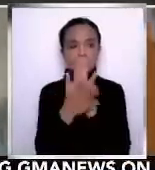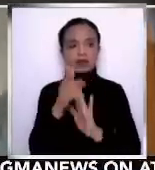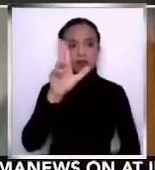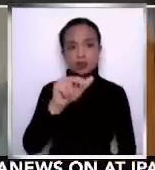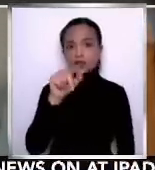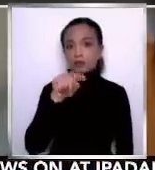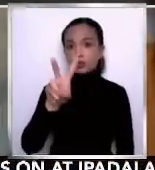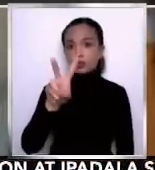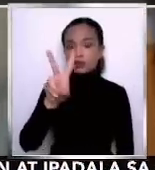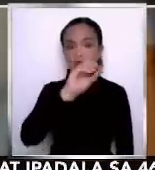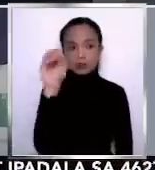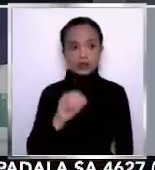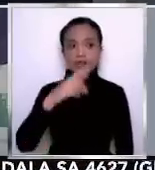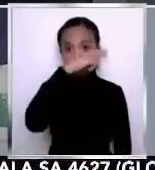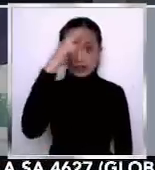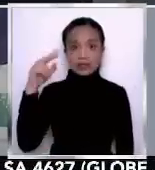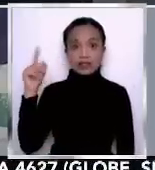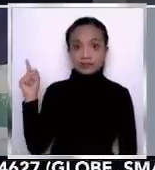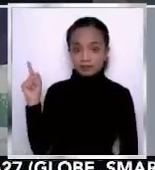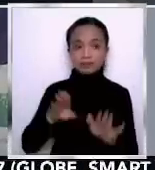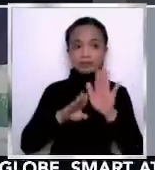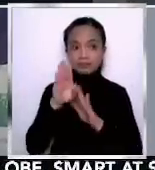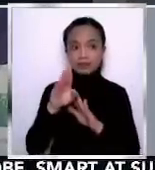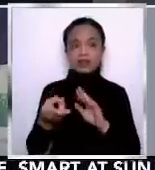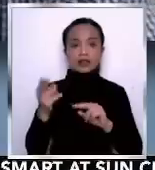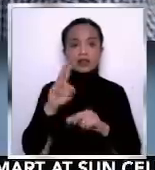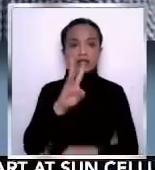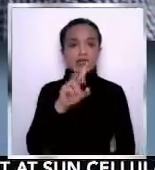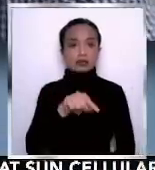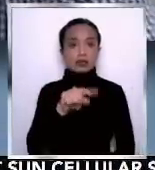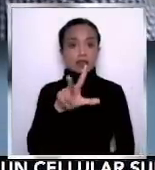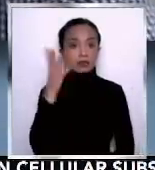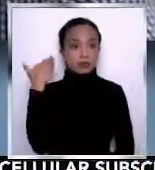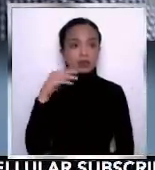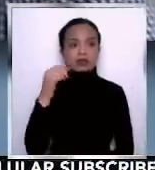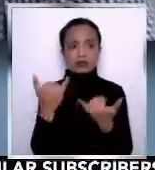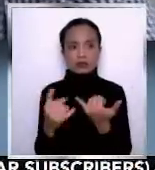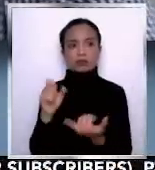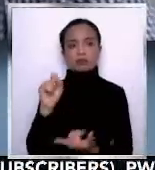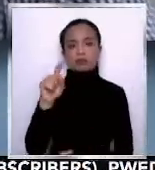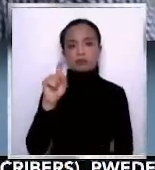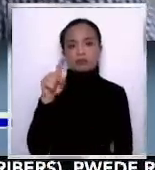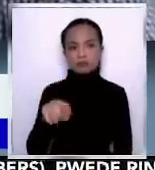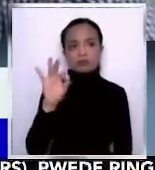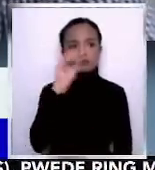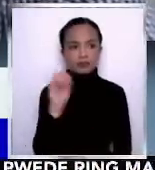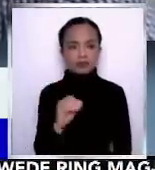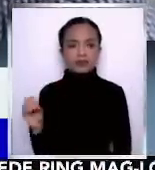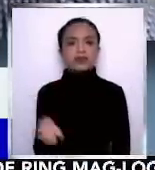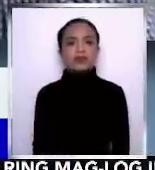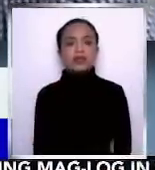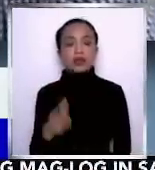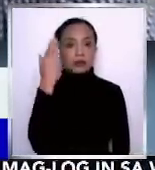Ang Rizal mula 6.3% tumaas sa 11.9%. It's partly a function of they don't have many tests kaya mataas